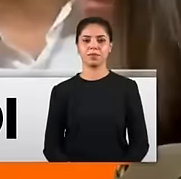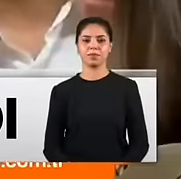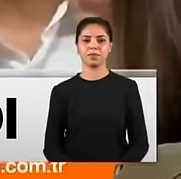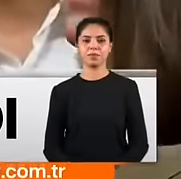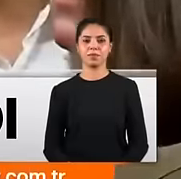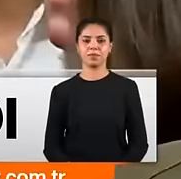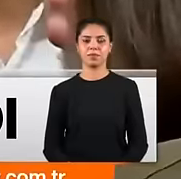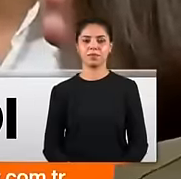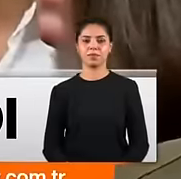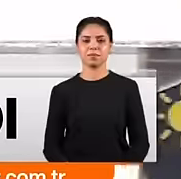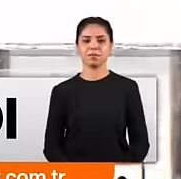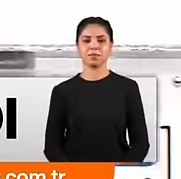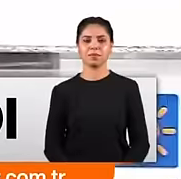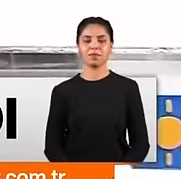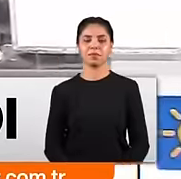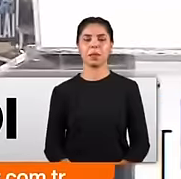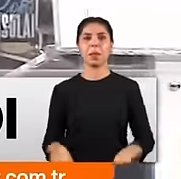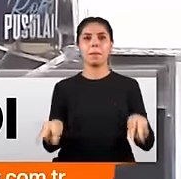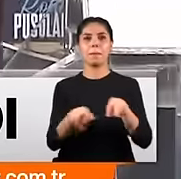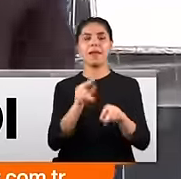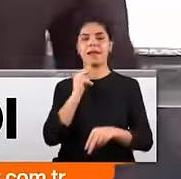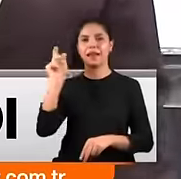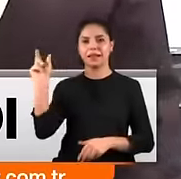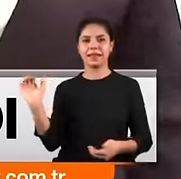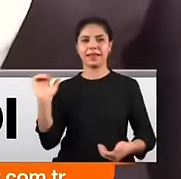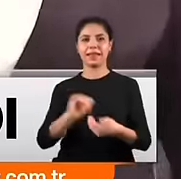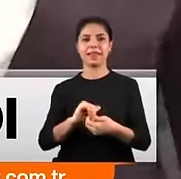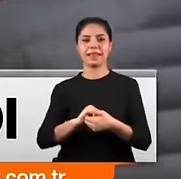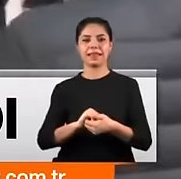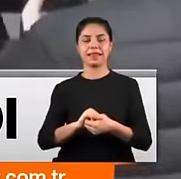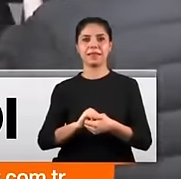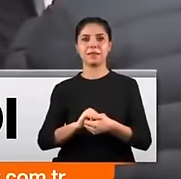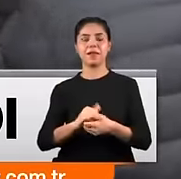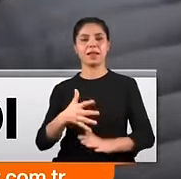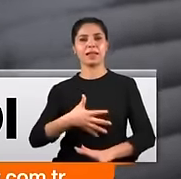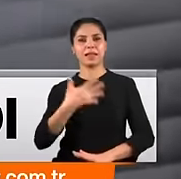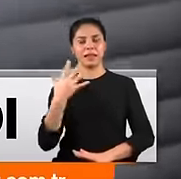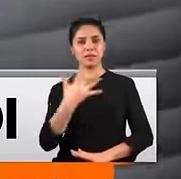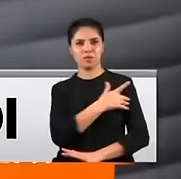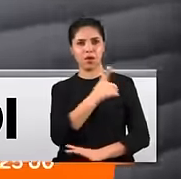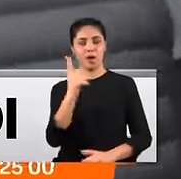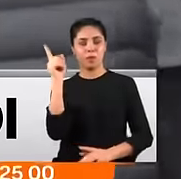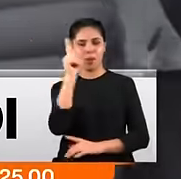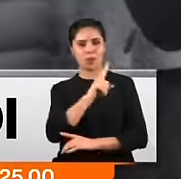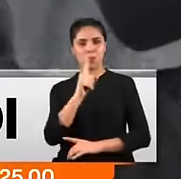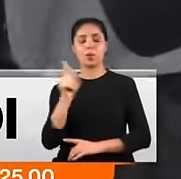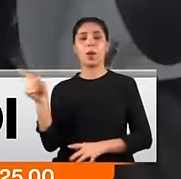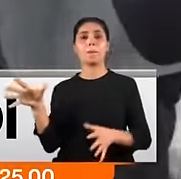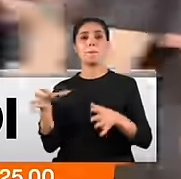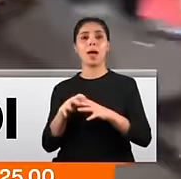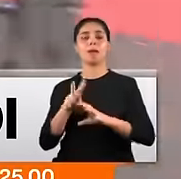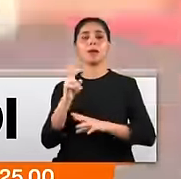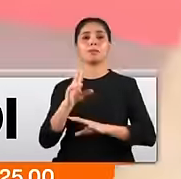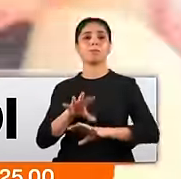Belki başka bir şehri kastetmiştir. Meral Akşener'in ittifak kapısını CHP'nin yüzüne çarpması sadece partisini ikiye bölmedi. Kardeşim